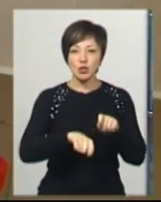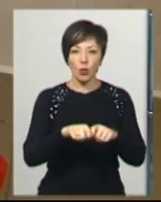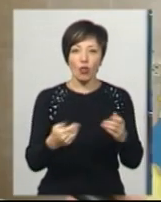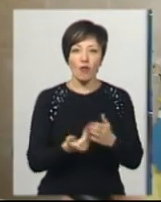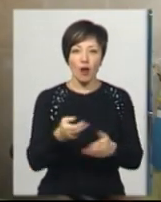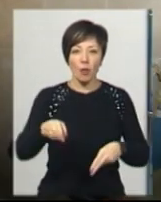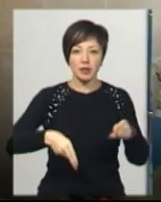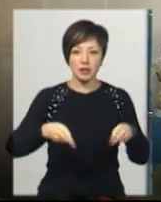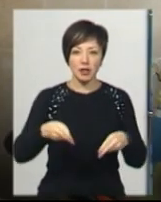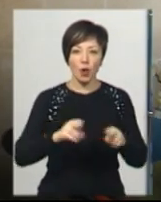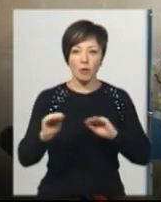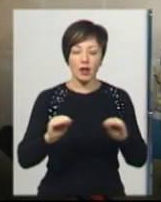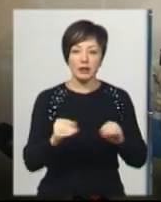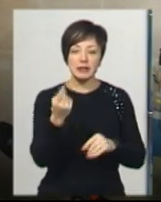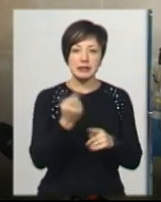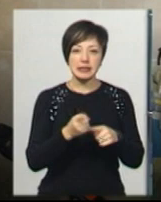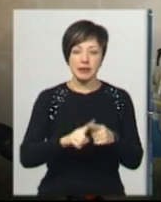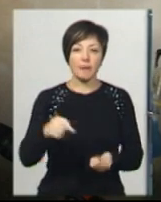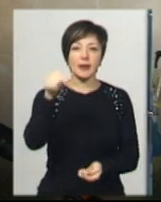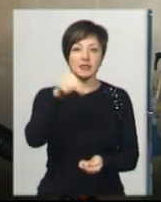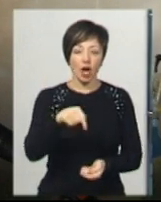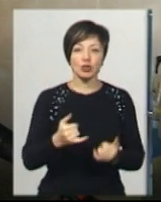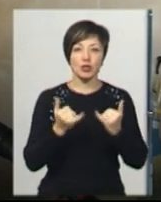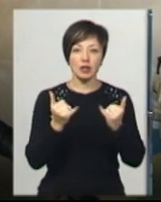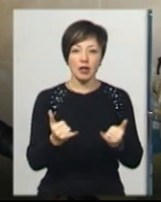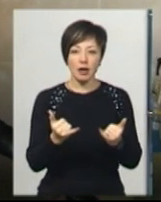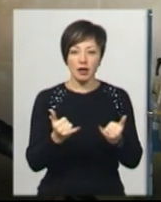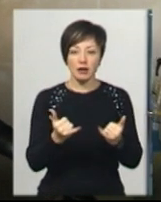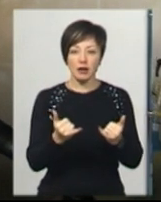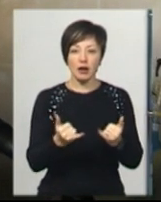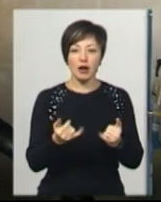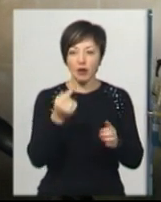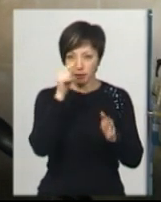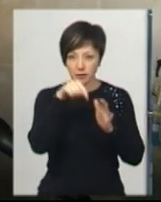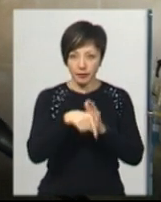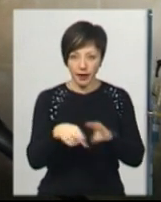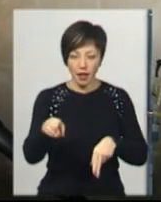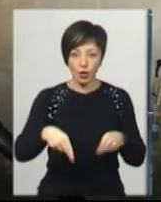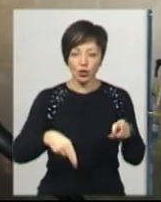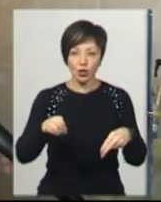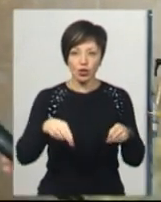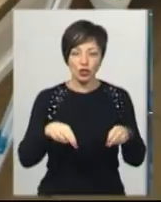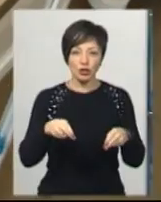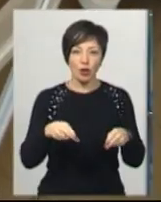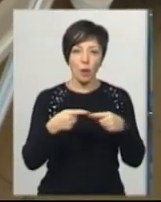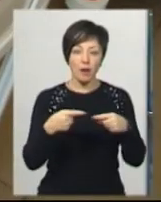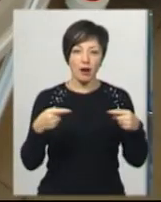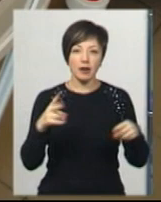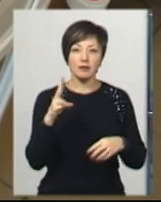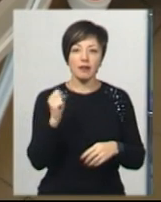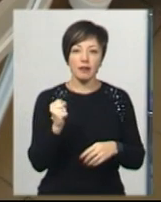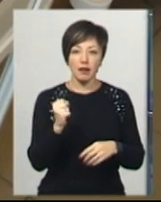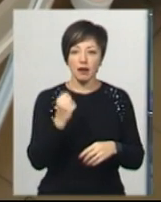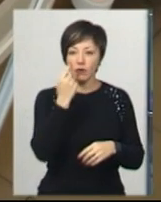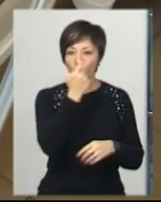обладнання. Інструментарій предназначений для відеоендоскопічно рингохірургічних операцій на